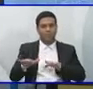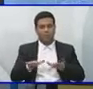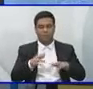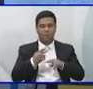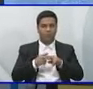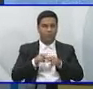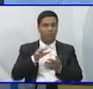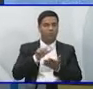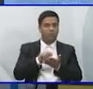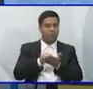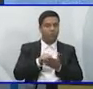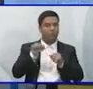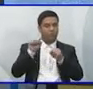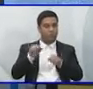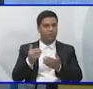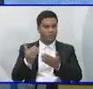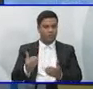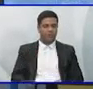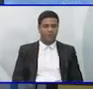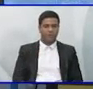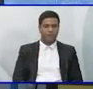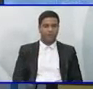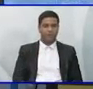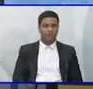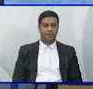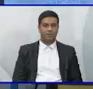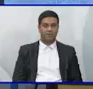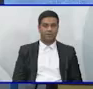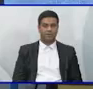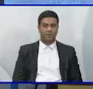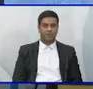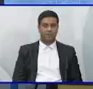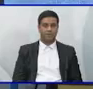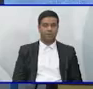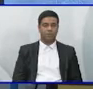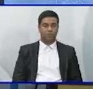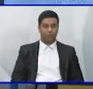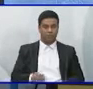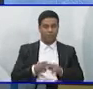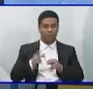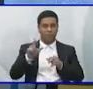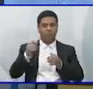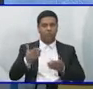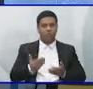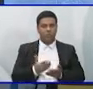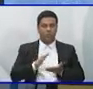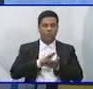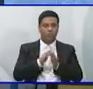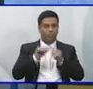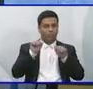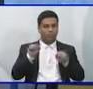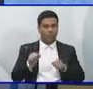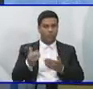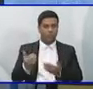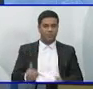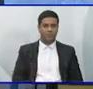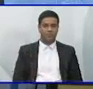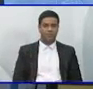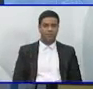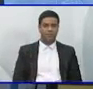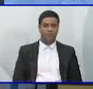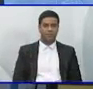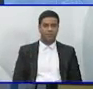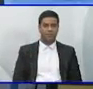uchun, xo'jalik mashg'ulotlari bilan shug'ullanish uchun tabiiy muhit mavjud edi.